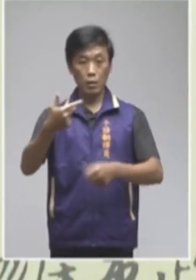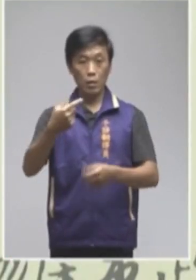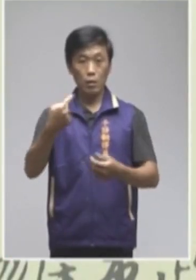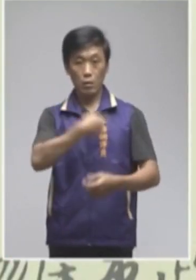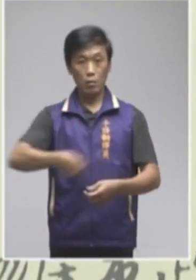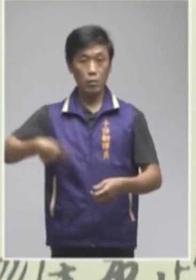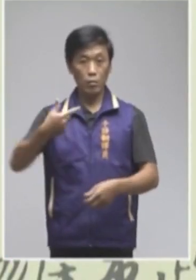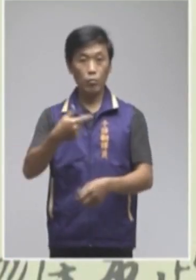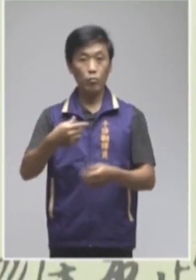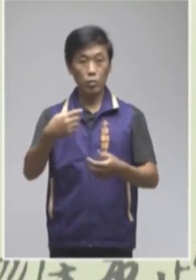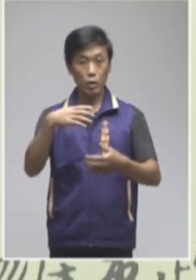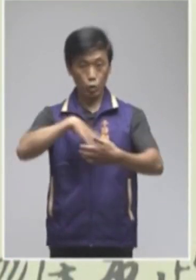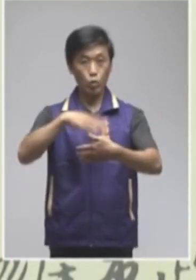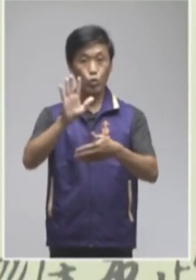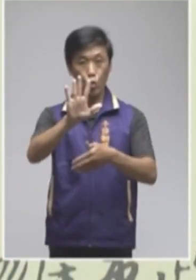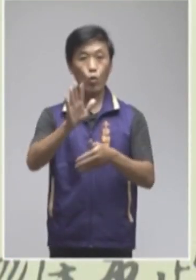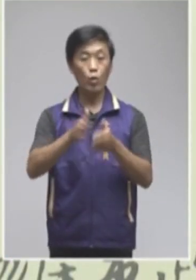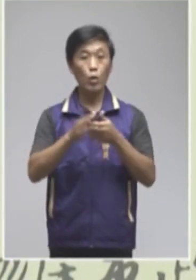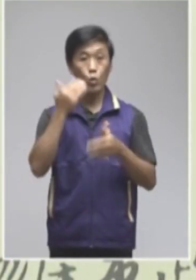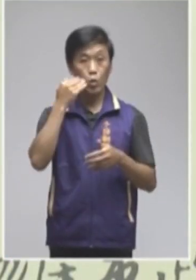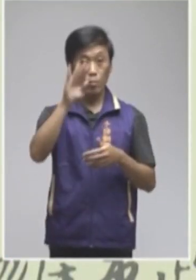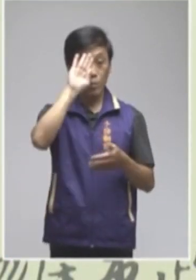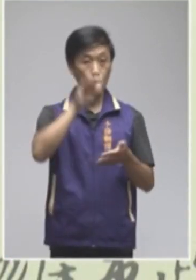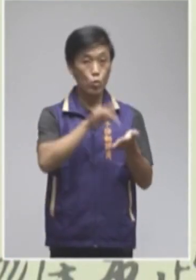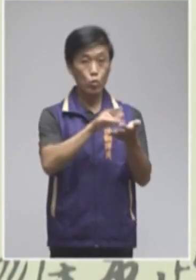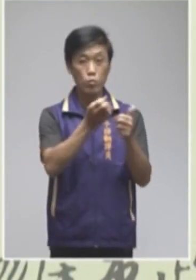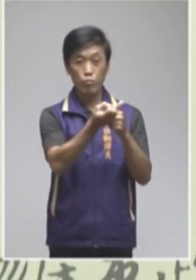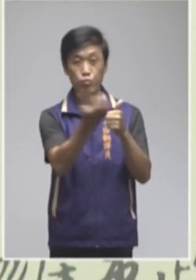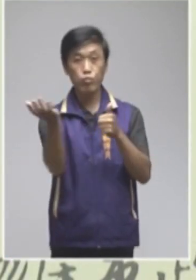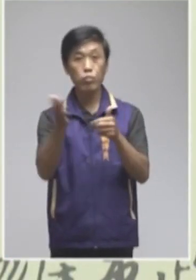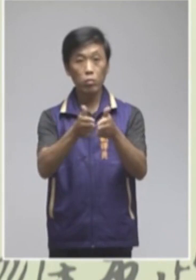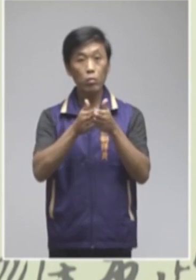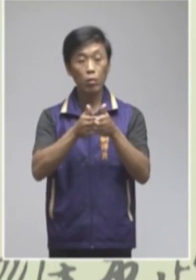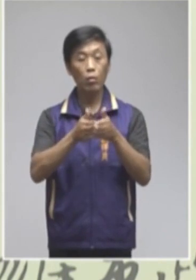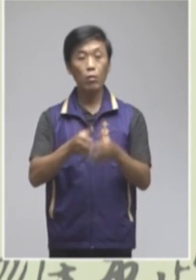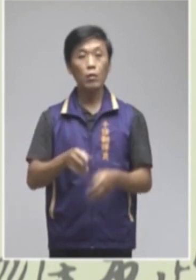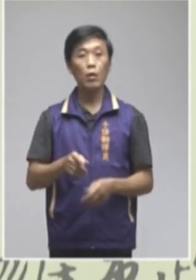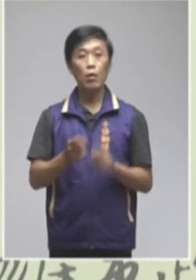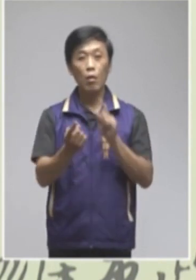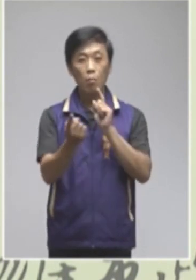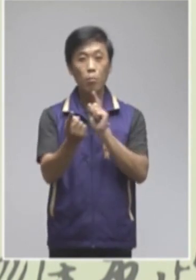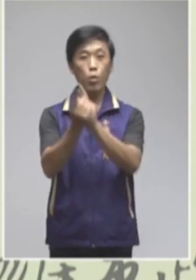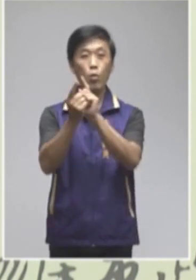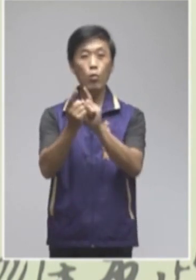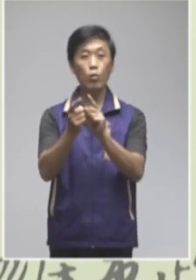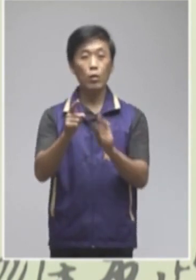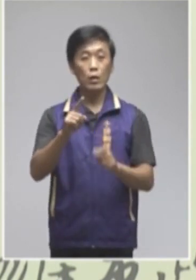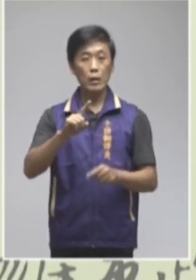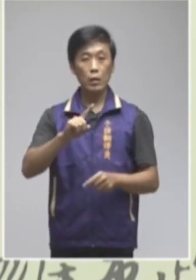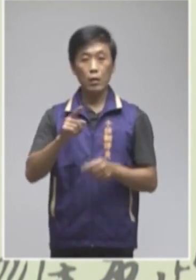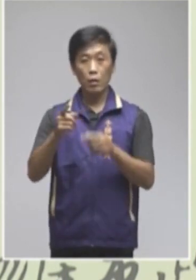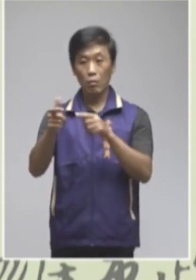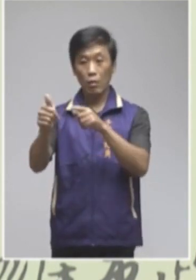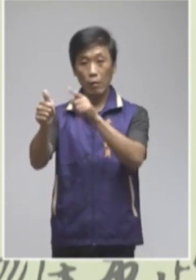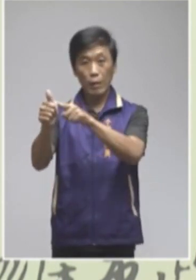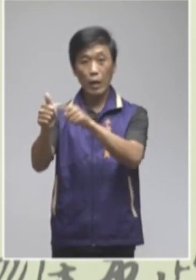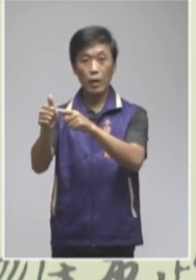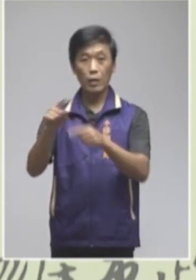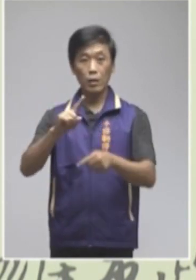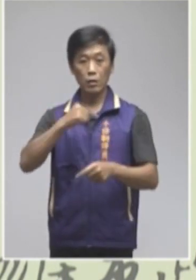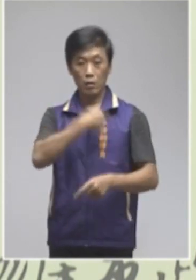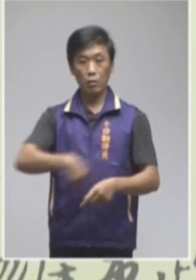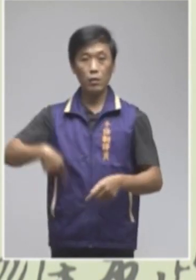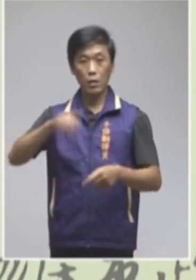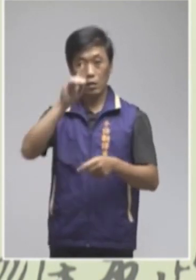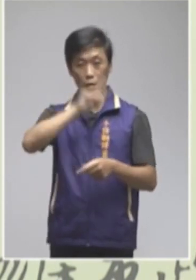说，当病毒要传染给另外一个人的时候，他碰到一个已经自然免疫的，已经刚得